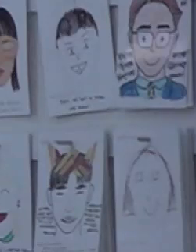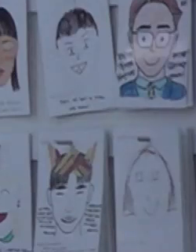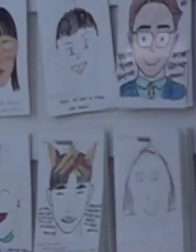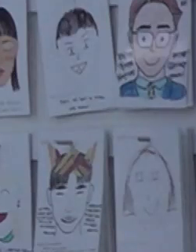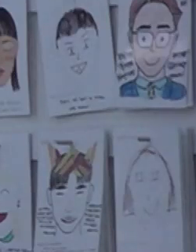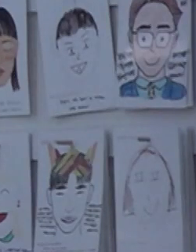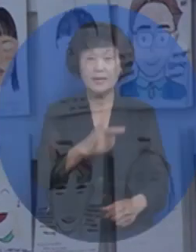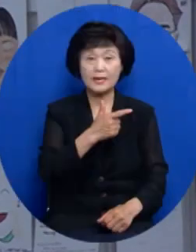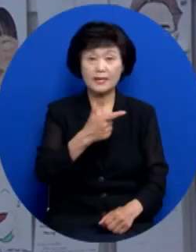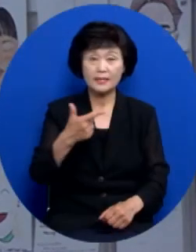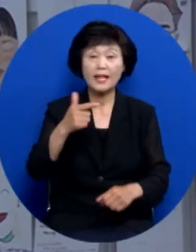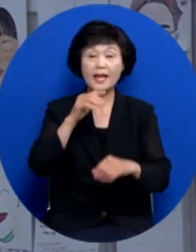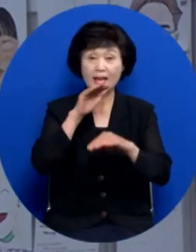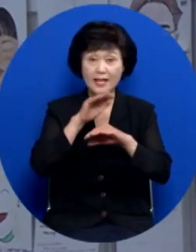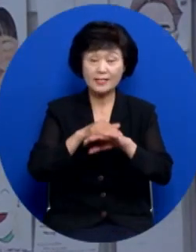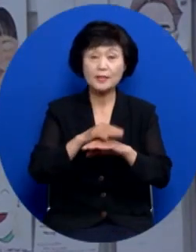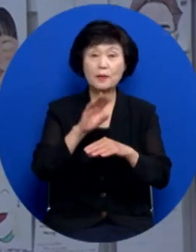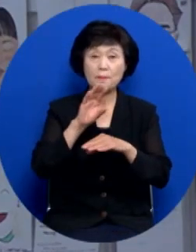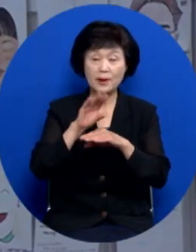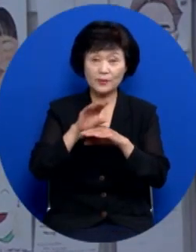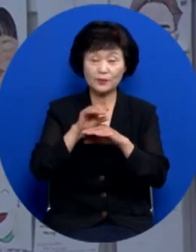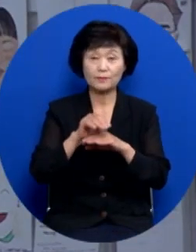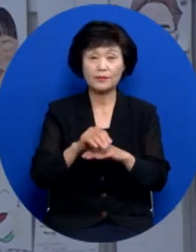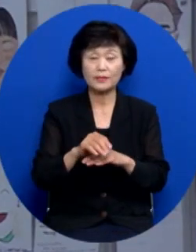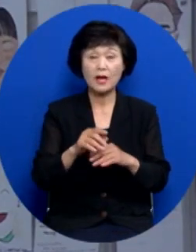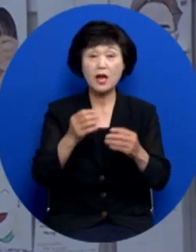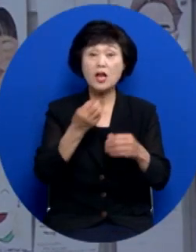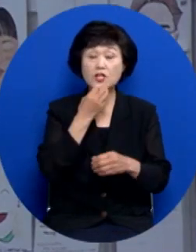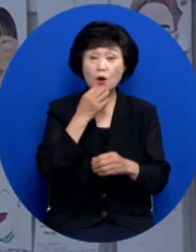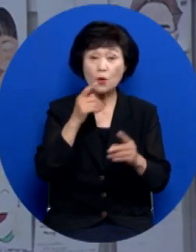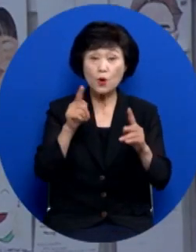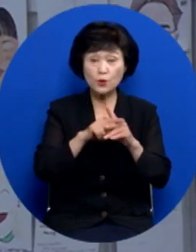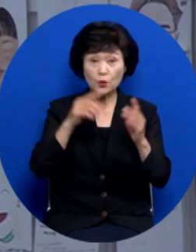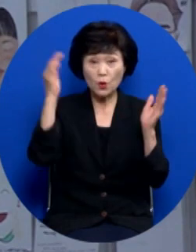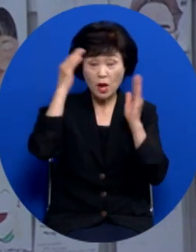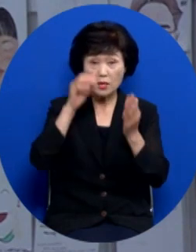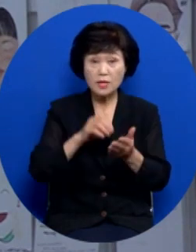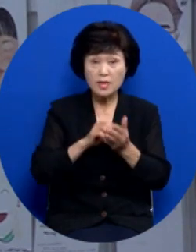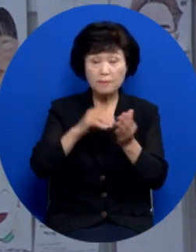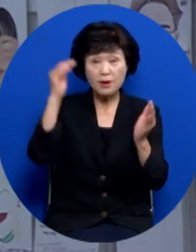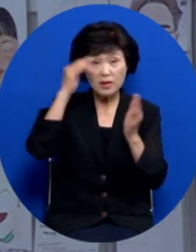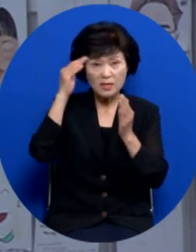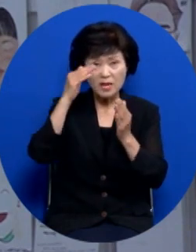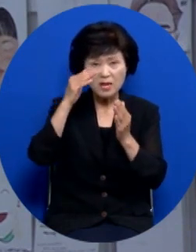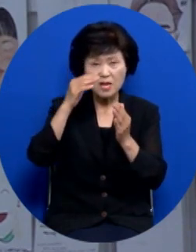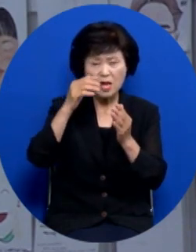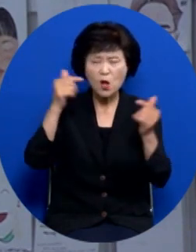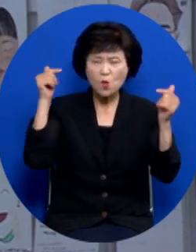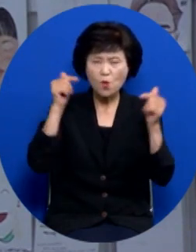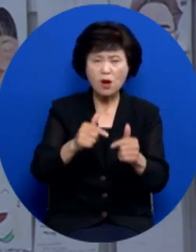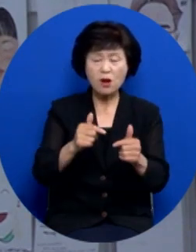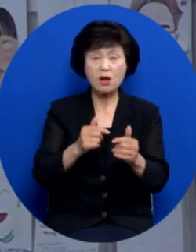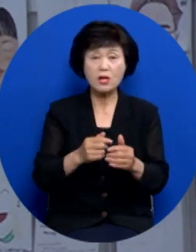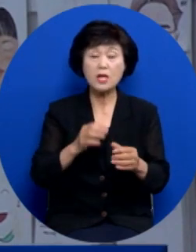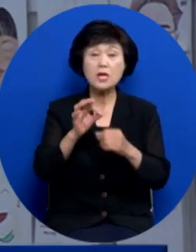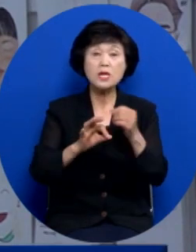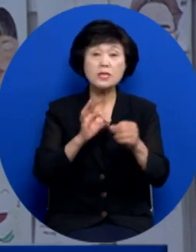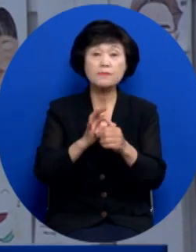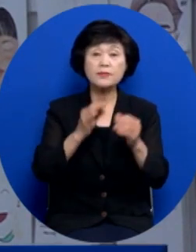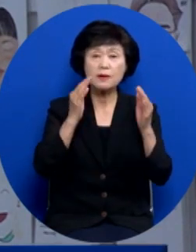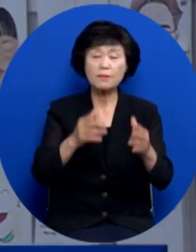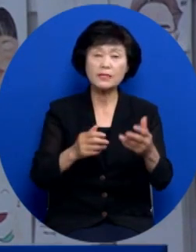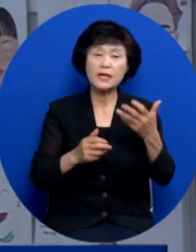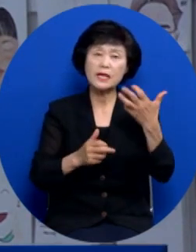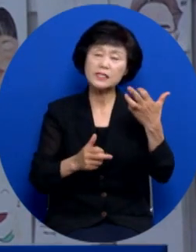대전 스튜디오입니다. 서울 초등학교 입학생이 사상 첫 6만 명대를 기록했습니다. 10년 만에